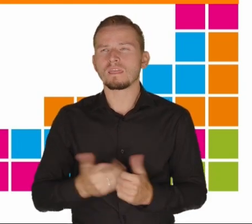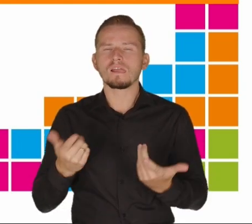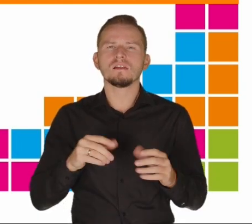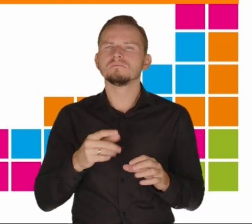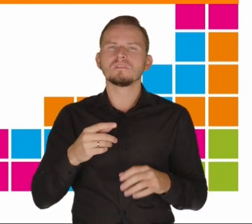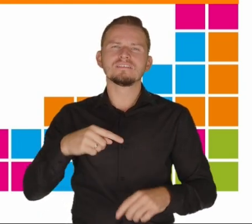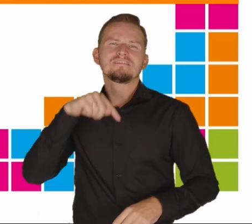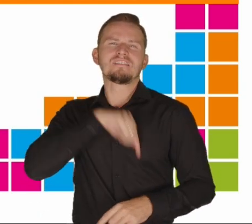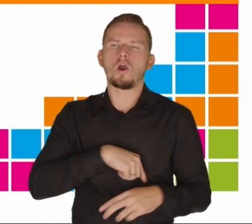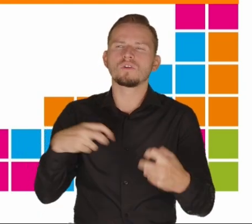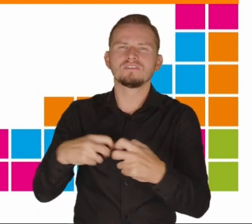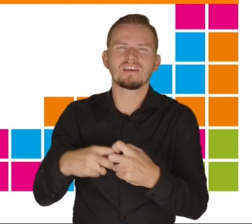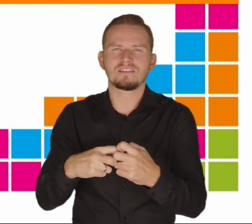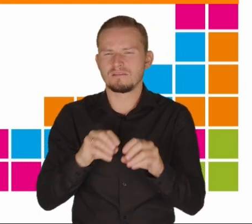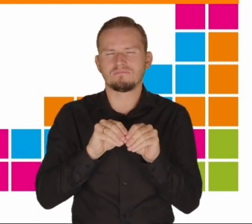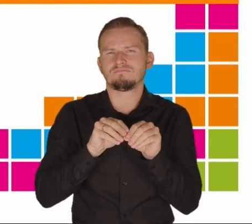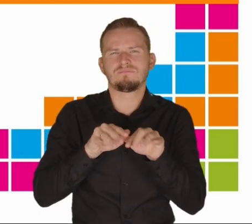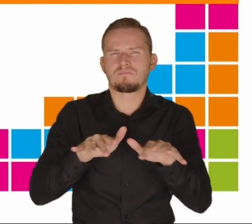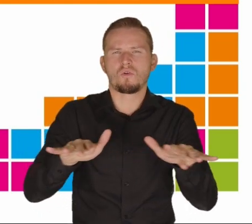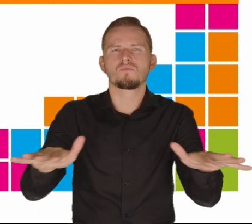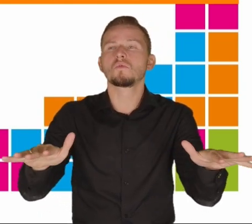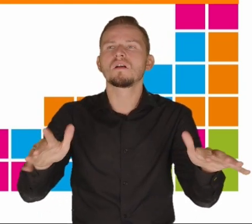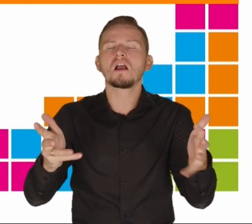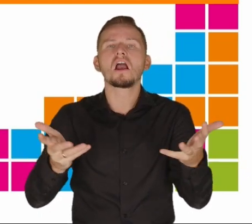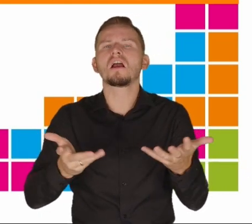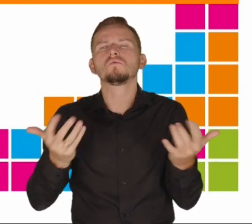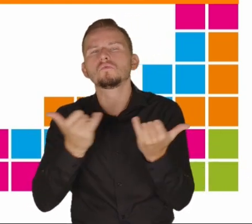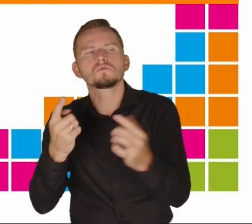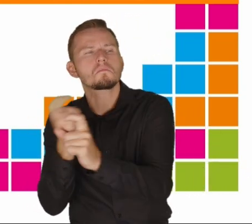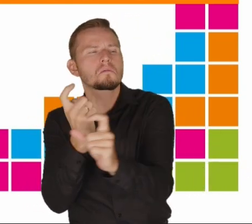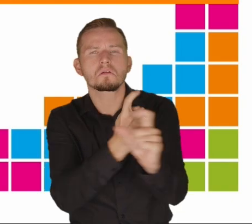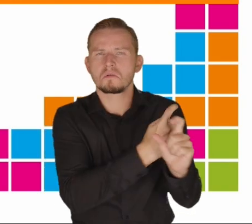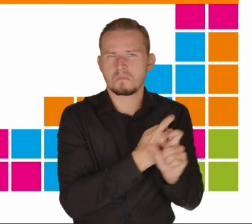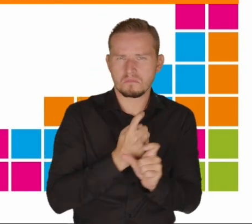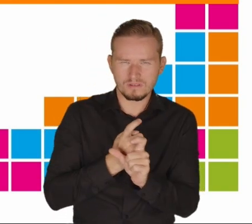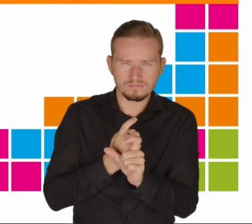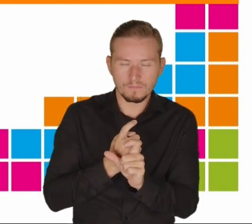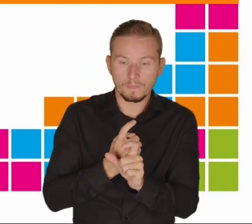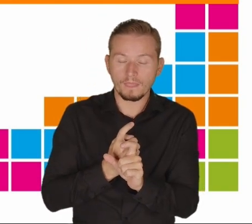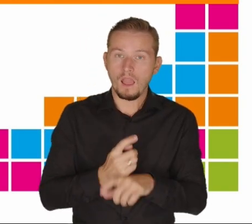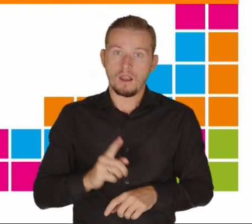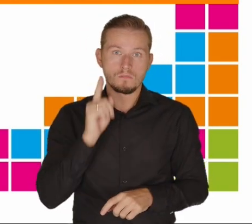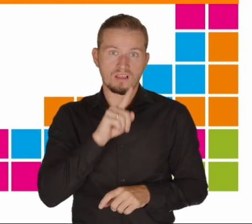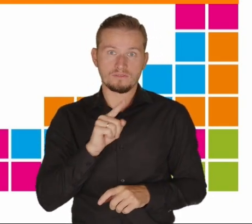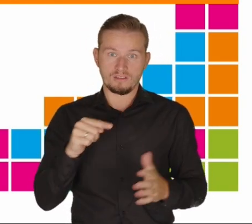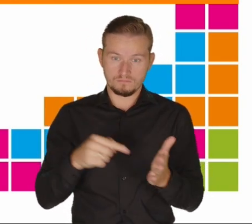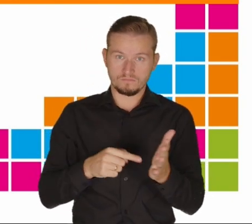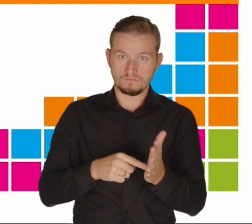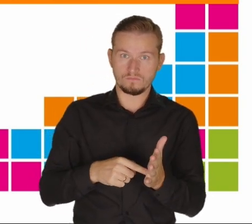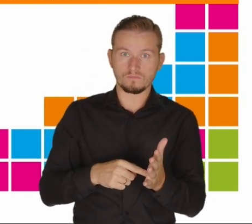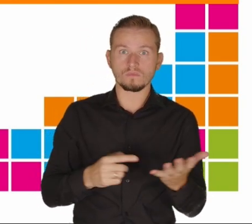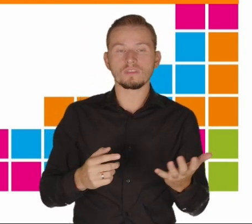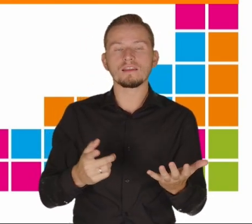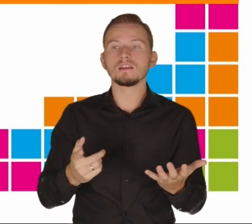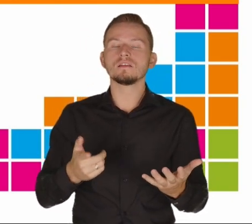różne w różnych krajach, ale też wiemy, że ono nie jest odrębne, czy ono nie jest oddzielone od innych